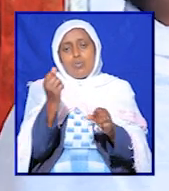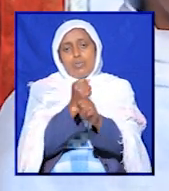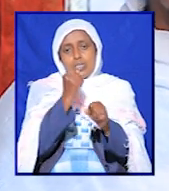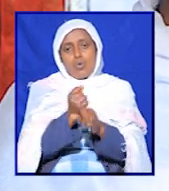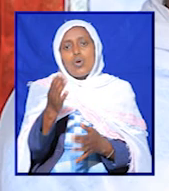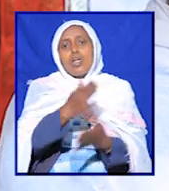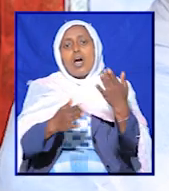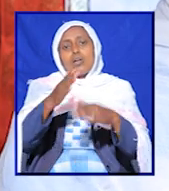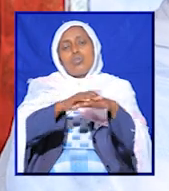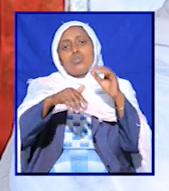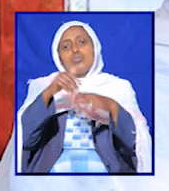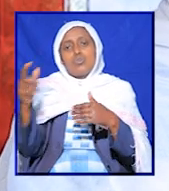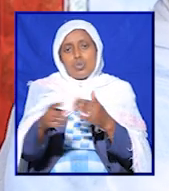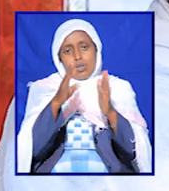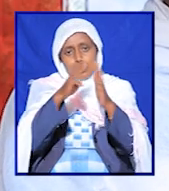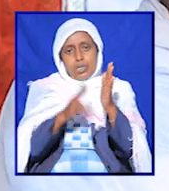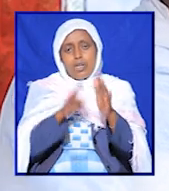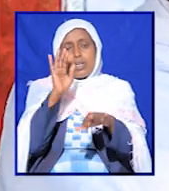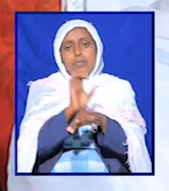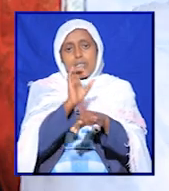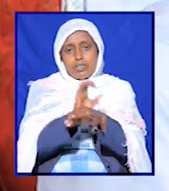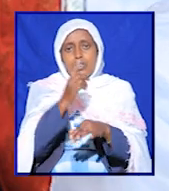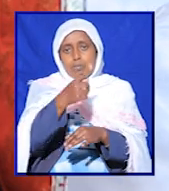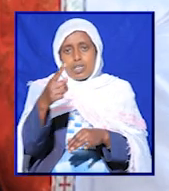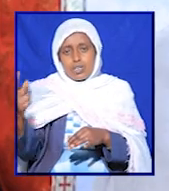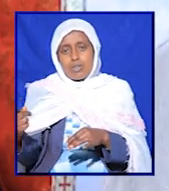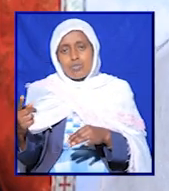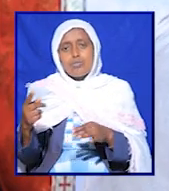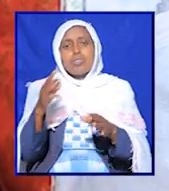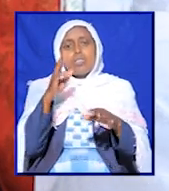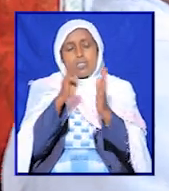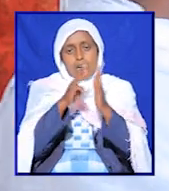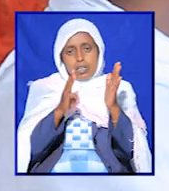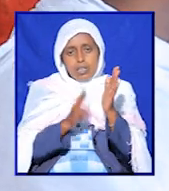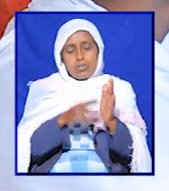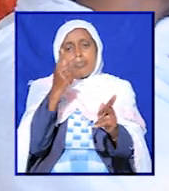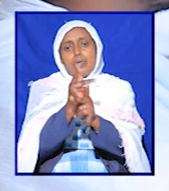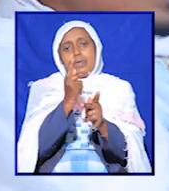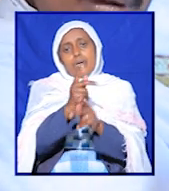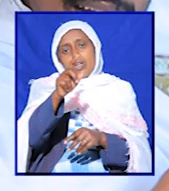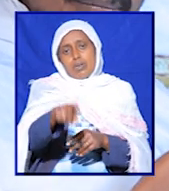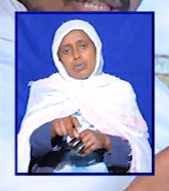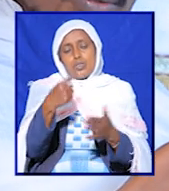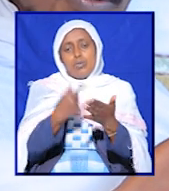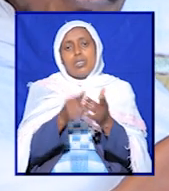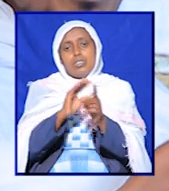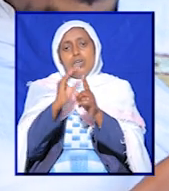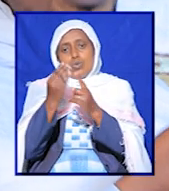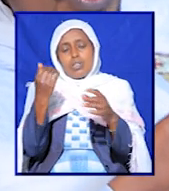ሰፋ ብለው ቢሰሩ ለአገልግሎትም ይመቻሉ። ስርዓት ቤተክርስቲያንንም እያንዳንዱ ትውፊታቸውን ስርዓታቸውን መጠበቅ